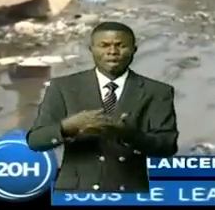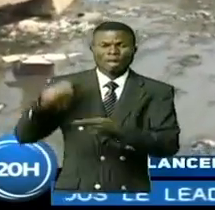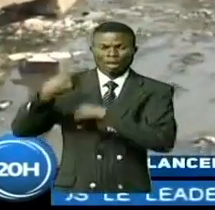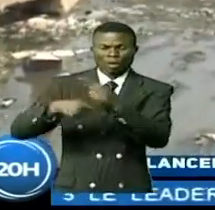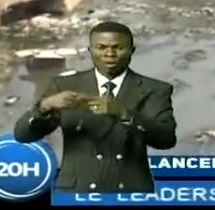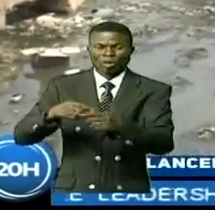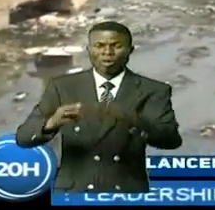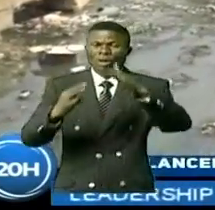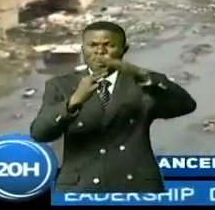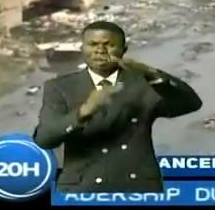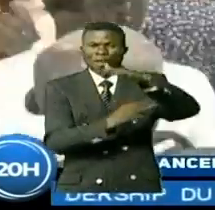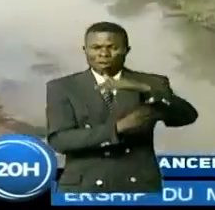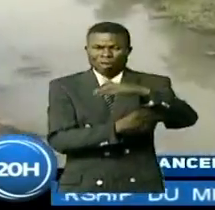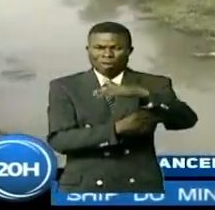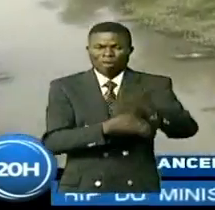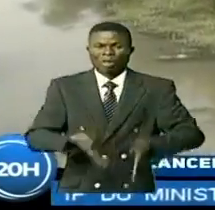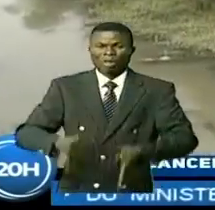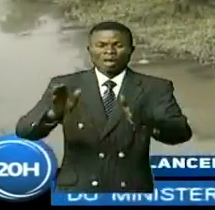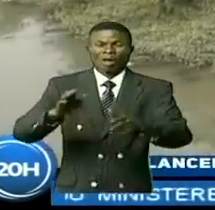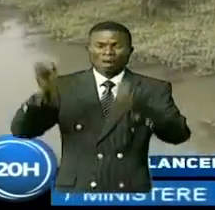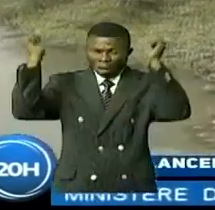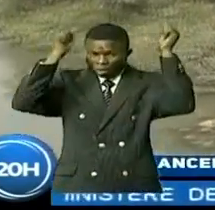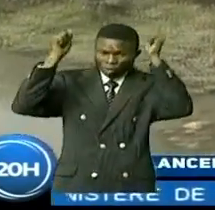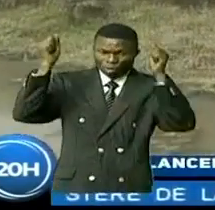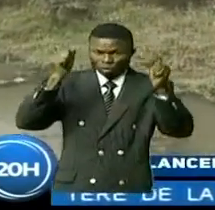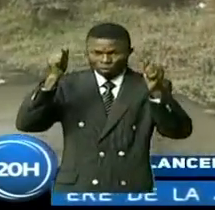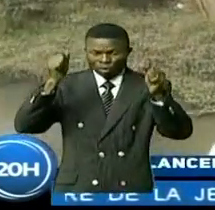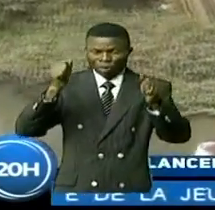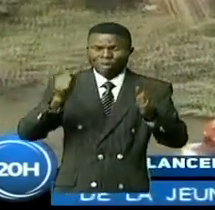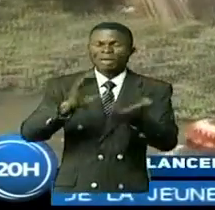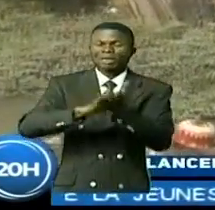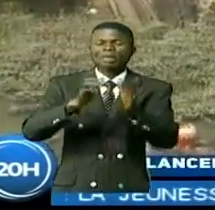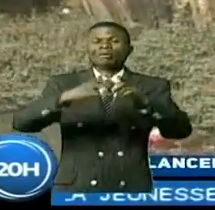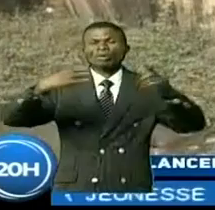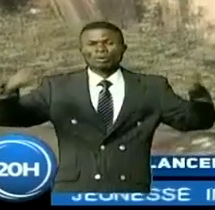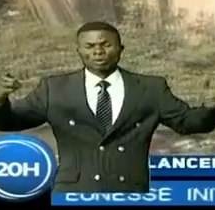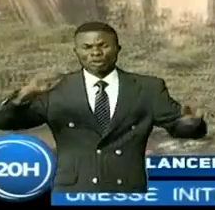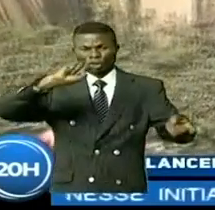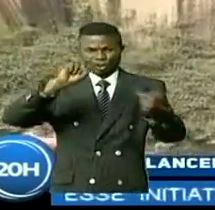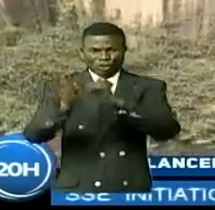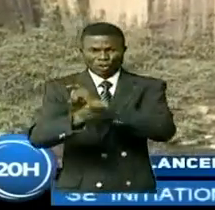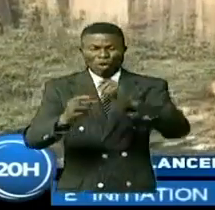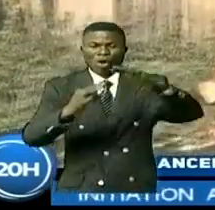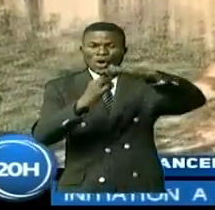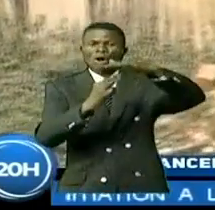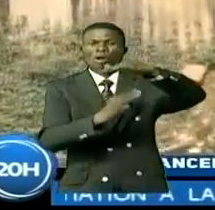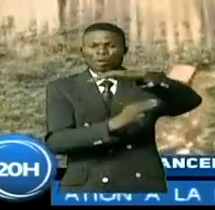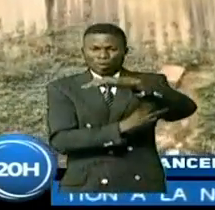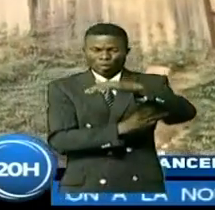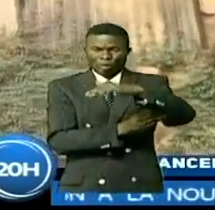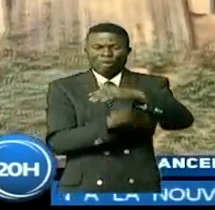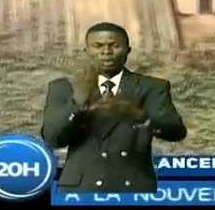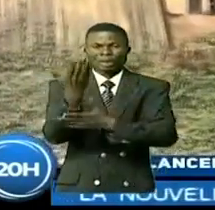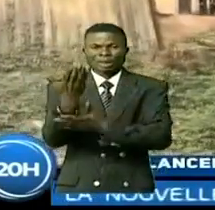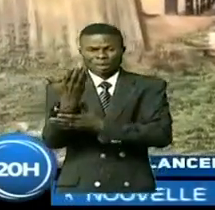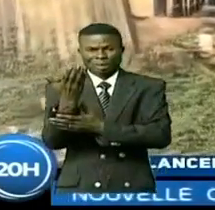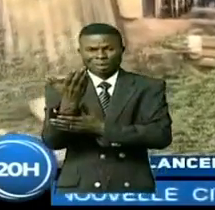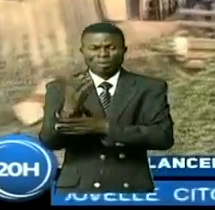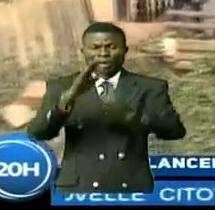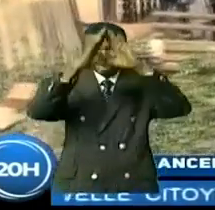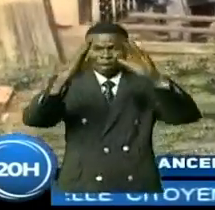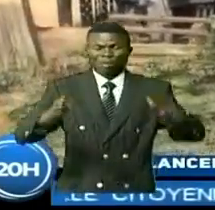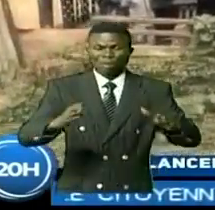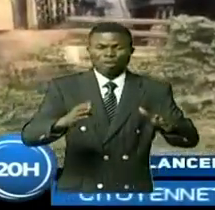du pont jeté sur la rivière Maluku qui doit être agrandi. La modification de ce pont implique qu'on déloge la